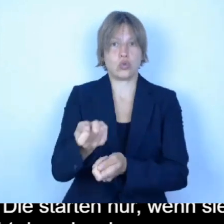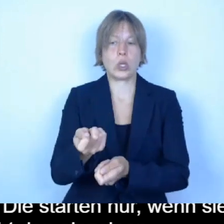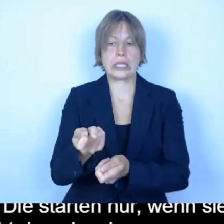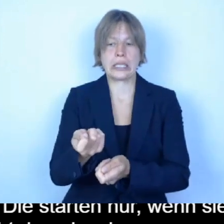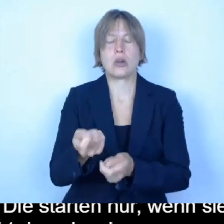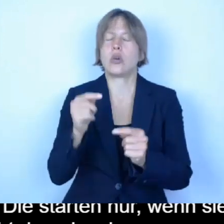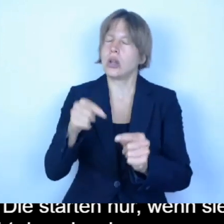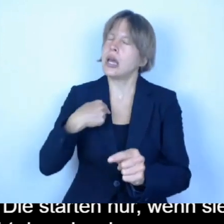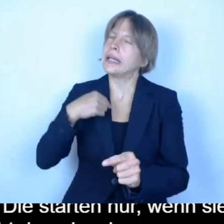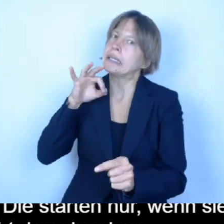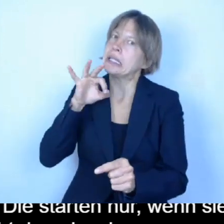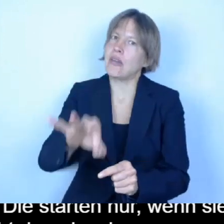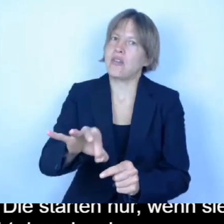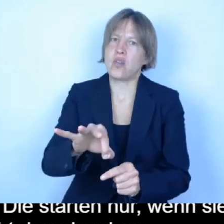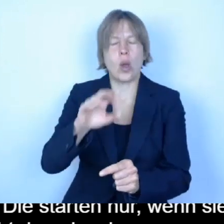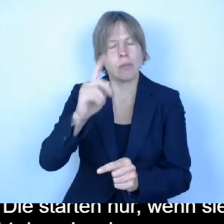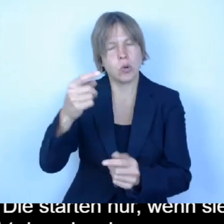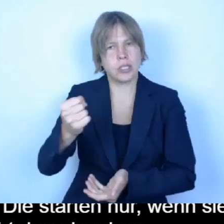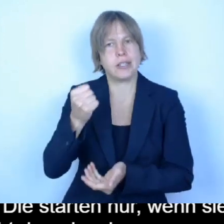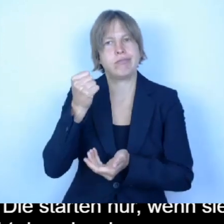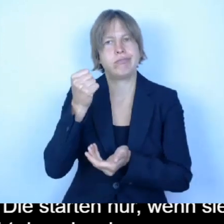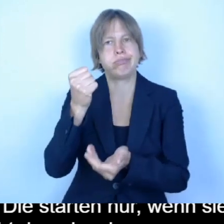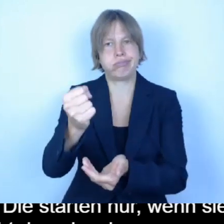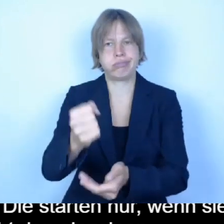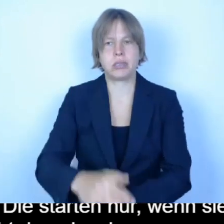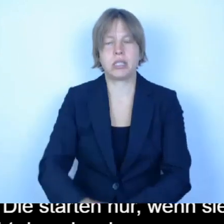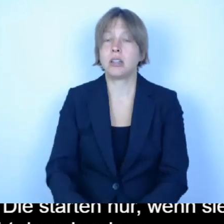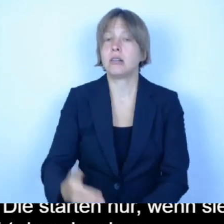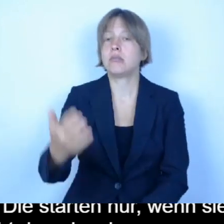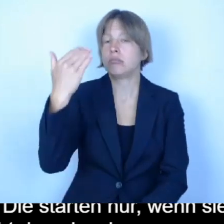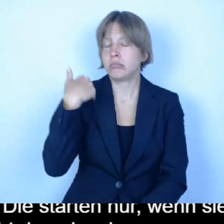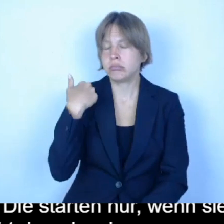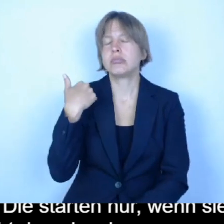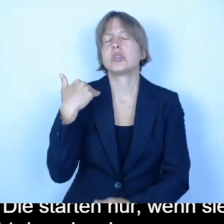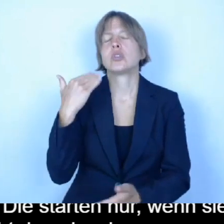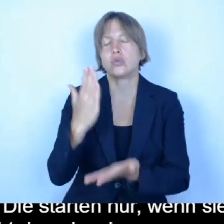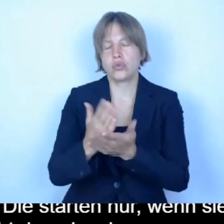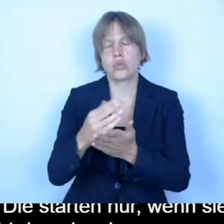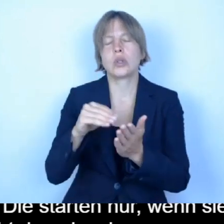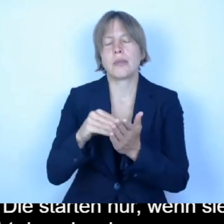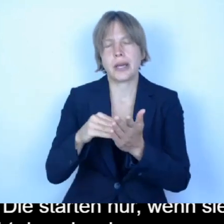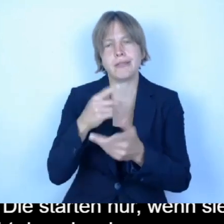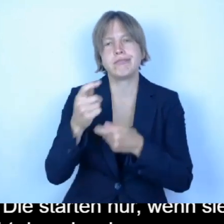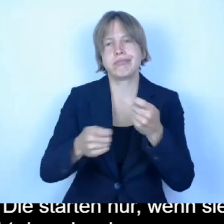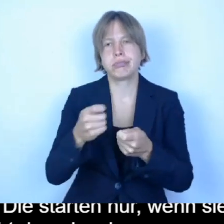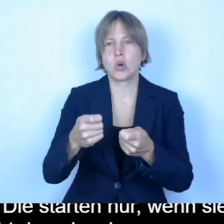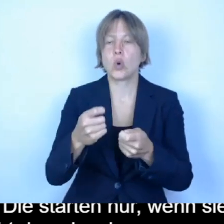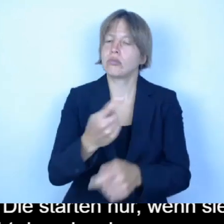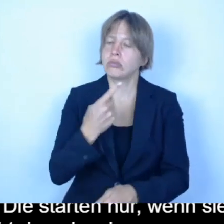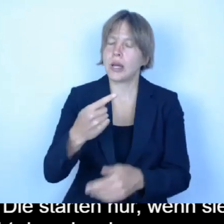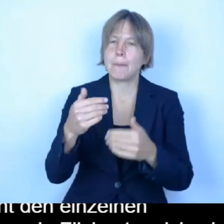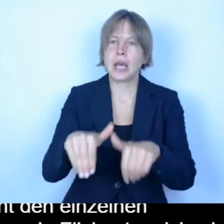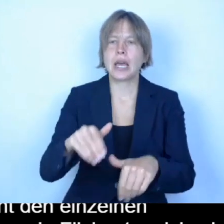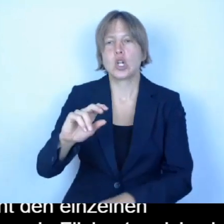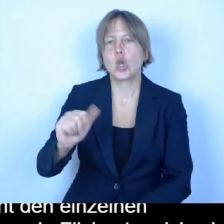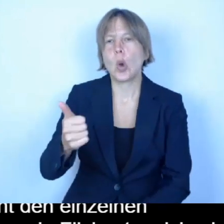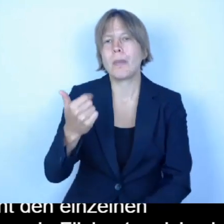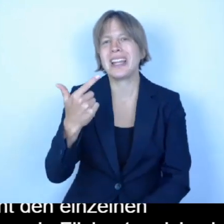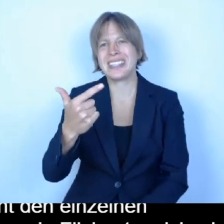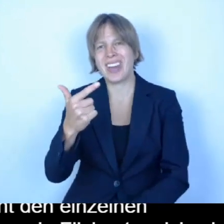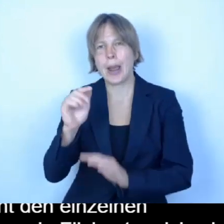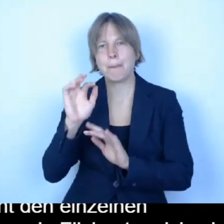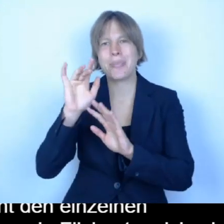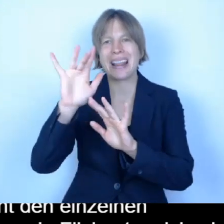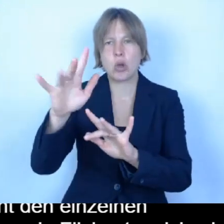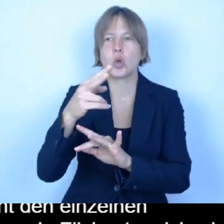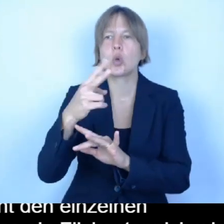bereit, dafür noch mal weitere 2 Millionen Euro in Aussicht zu stellen, wenn alle Partner im Bund und in den Ländern dann auch mitziehen.